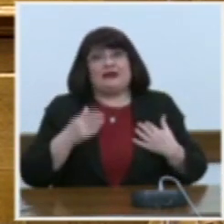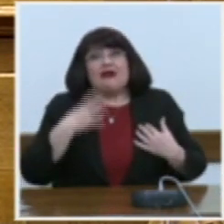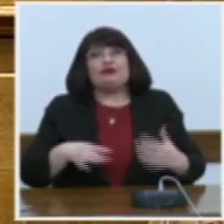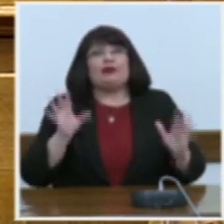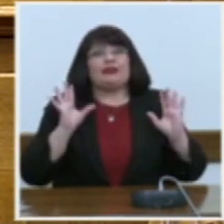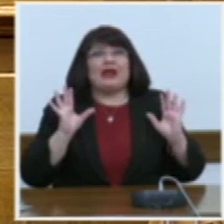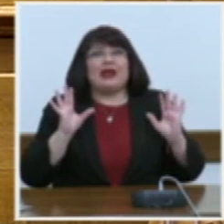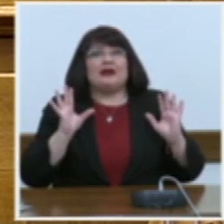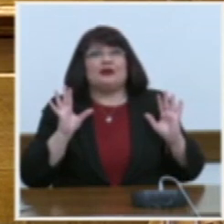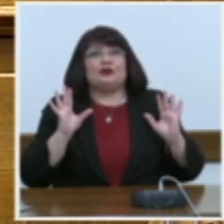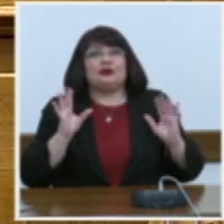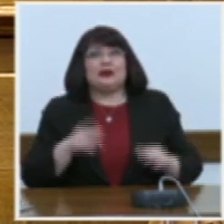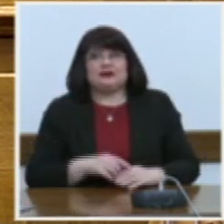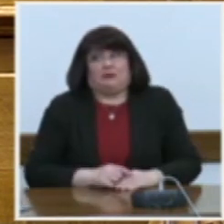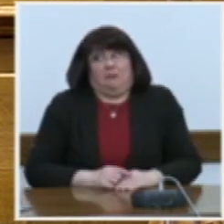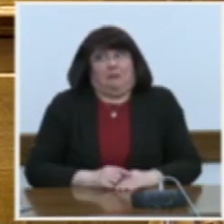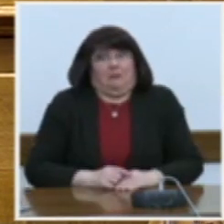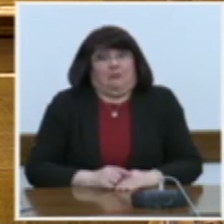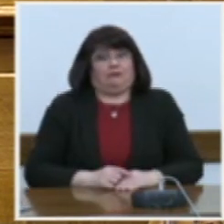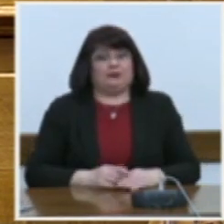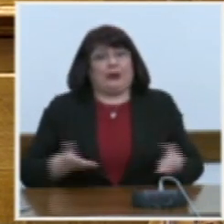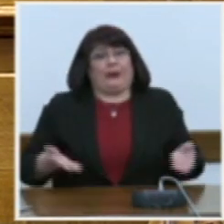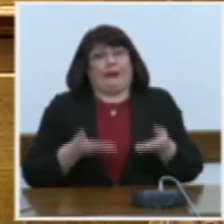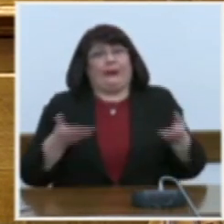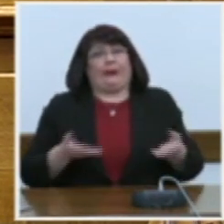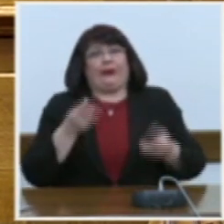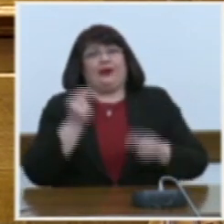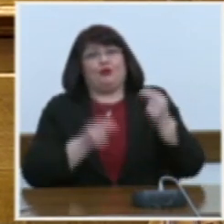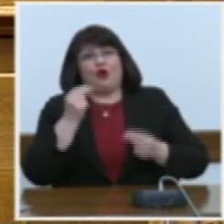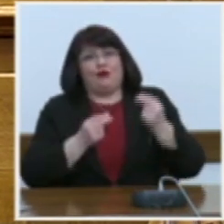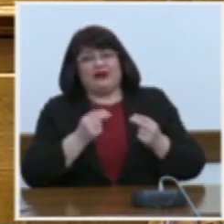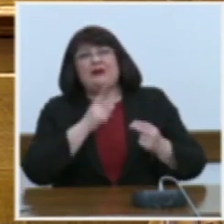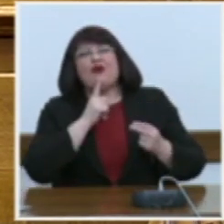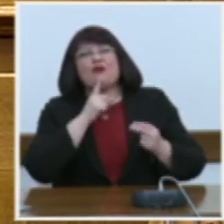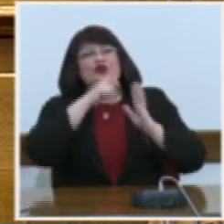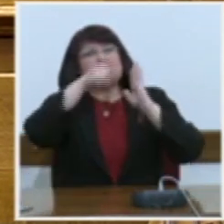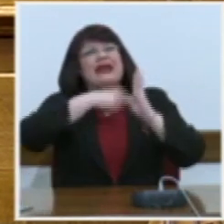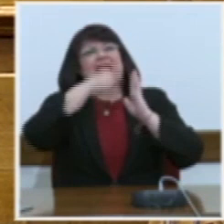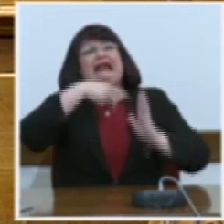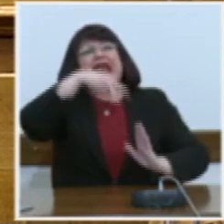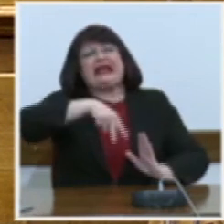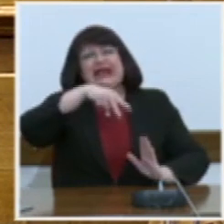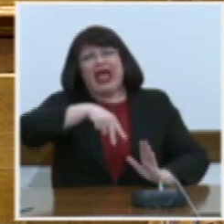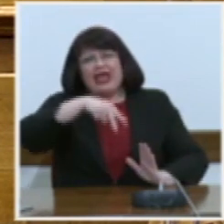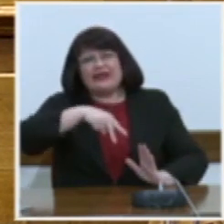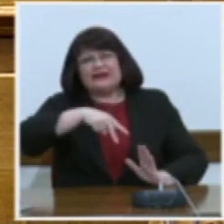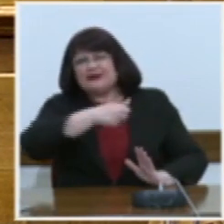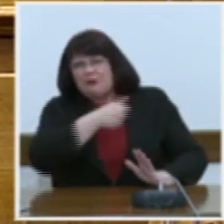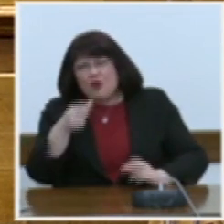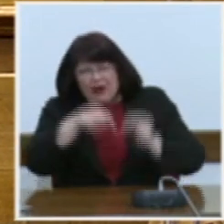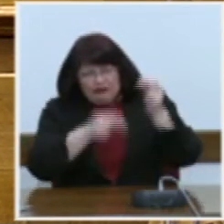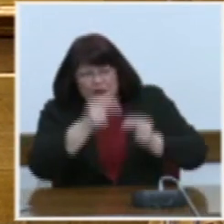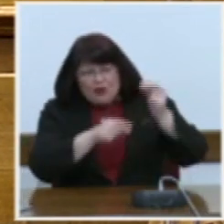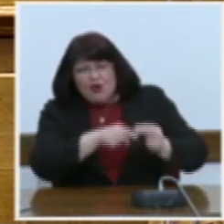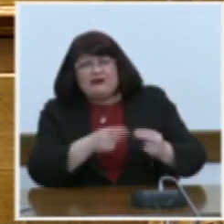πως ψυχαλίζει, πως το πρόβλημα είναι μόνο ο Λιγνάδης και ο κάθε Λιγνάδης, ενώ ρίχνει καρεκλοπόδαρα και ενώ η